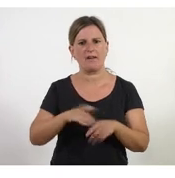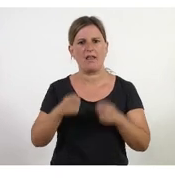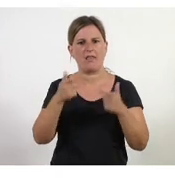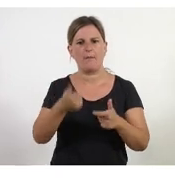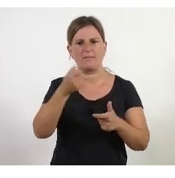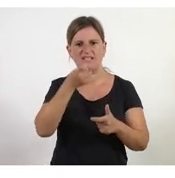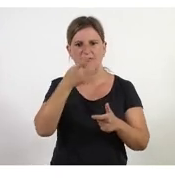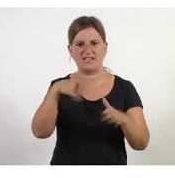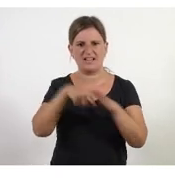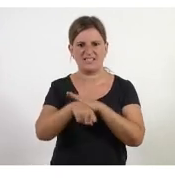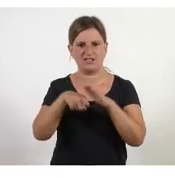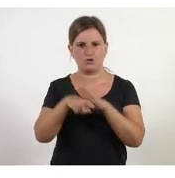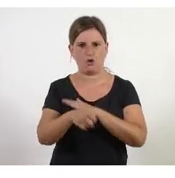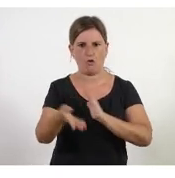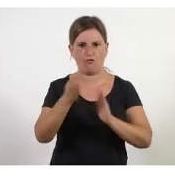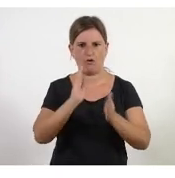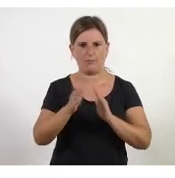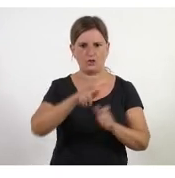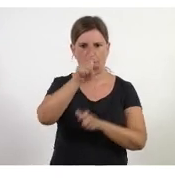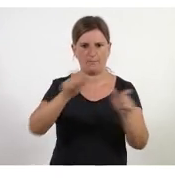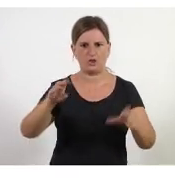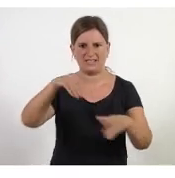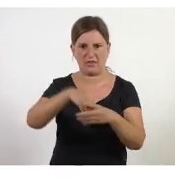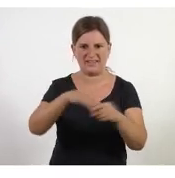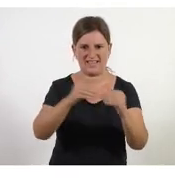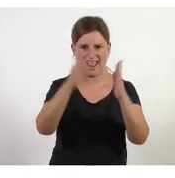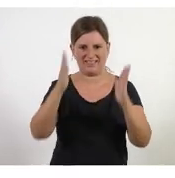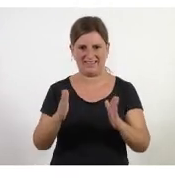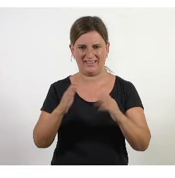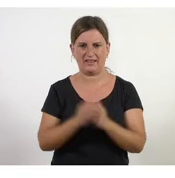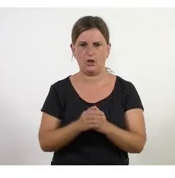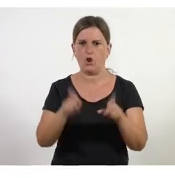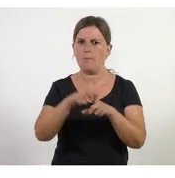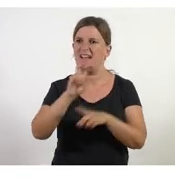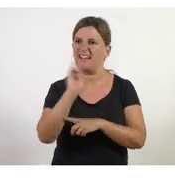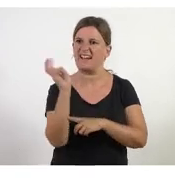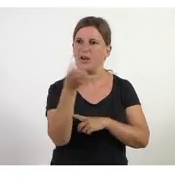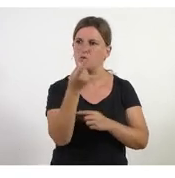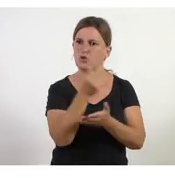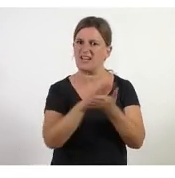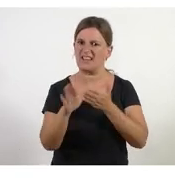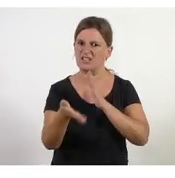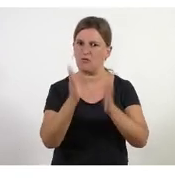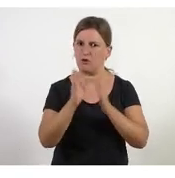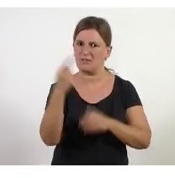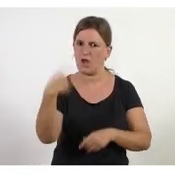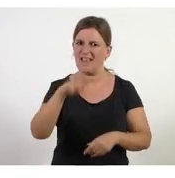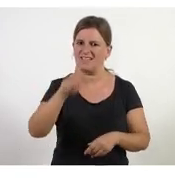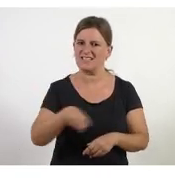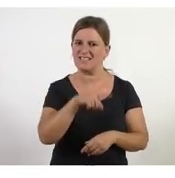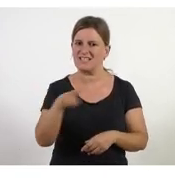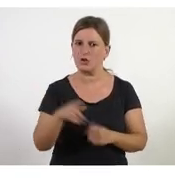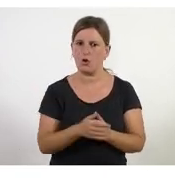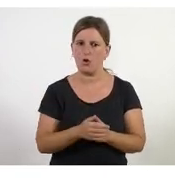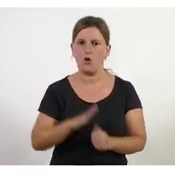de les persones de l'entitat. Suposo que preguntes si hi ha recursos gratuïts de formació. Entenc que TechSAP, per exemple, deu tenir